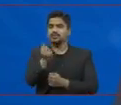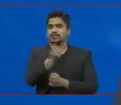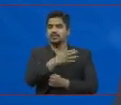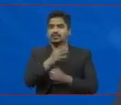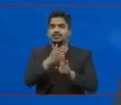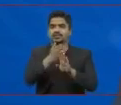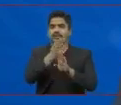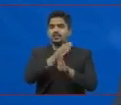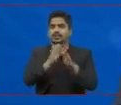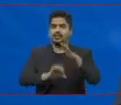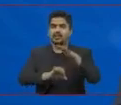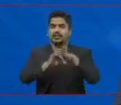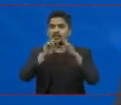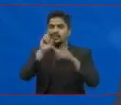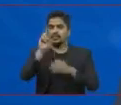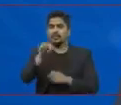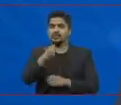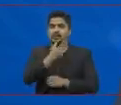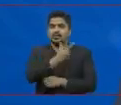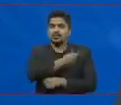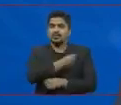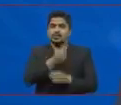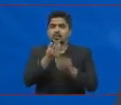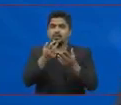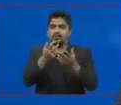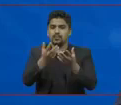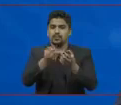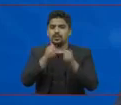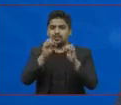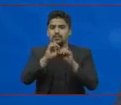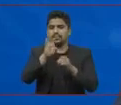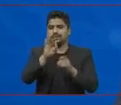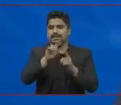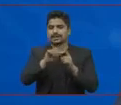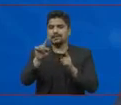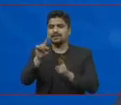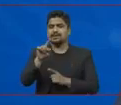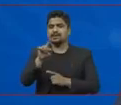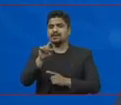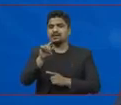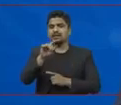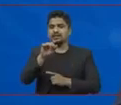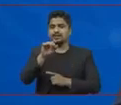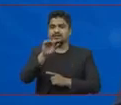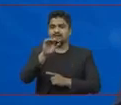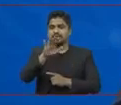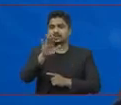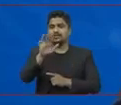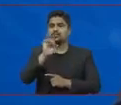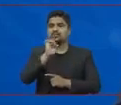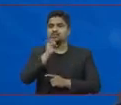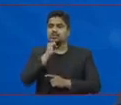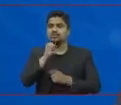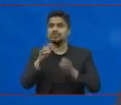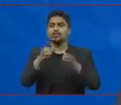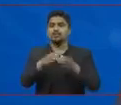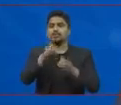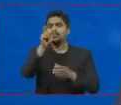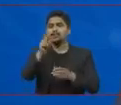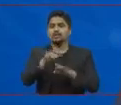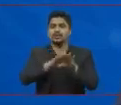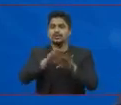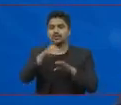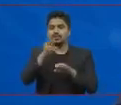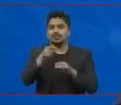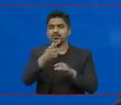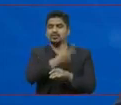पहिला प्राथमिकतामा परेका खोप लगाउन नपाएका 40 देखि 59 वर्षका चाहिँ उमेरका व्यक्तिहरूलाई